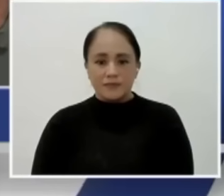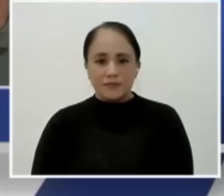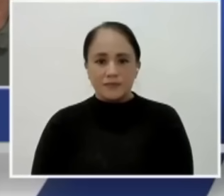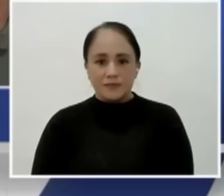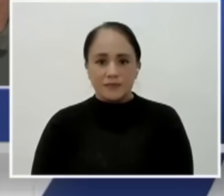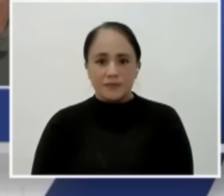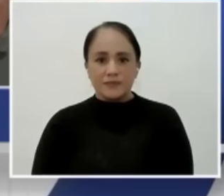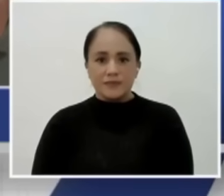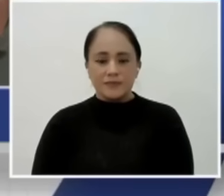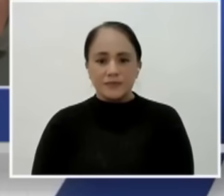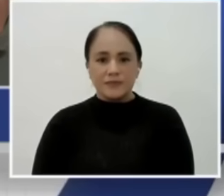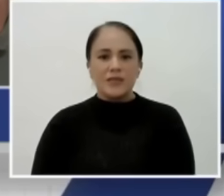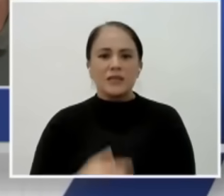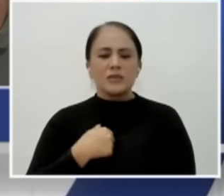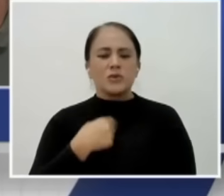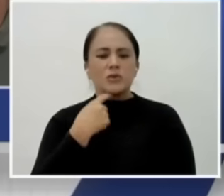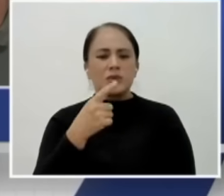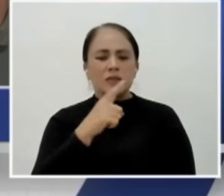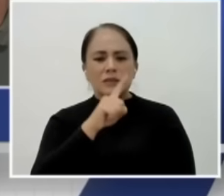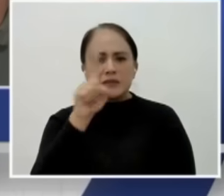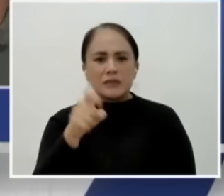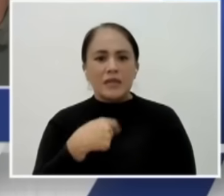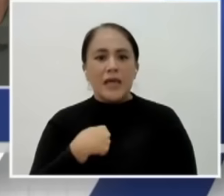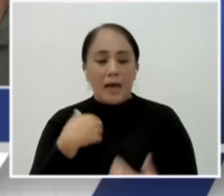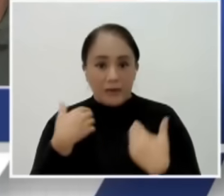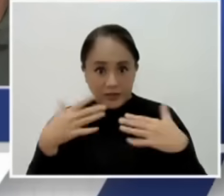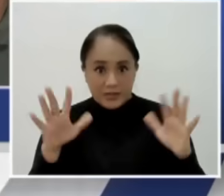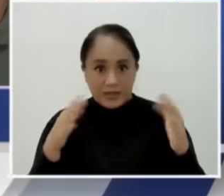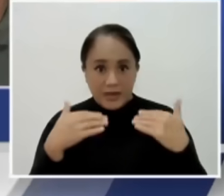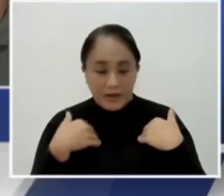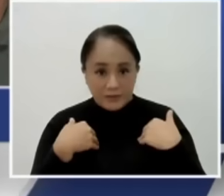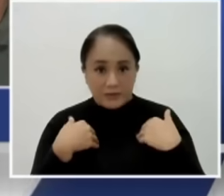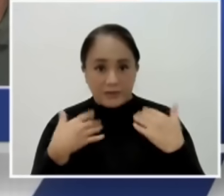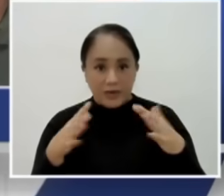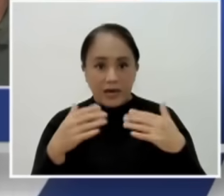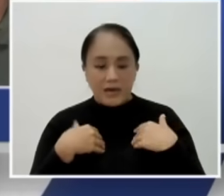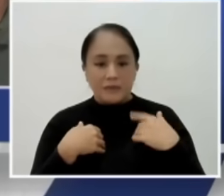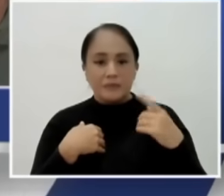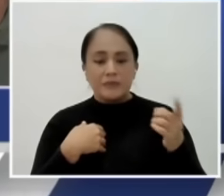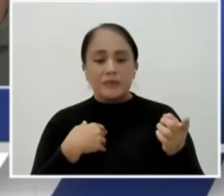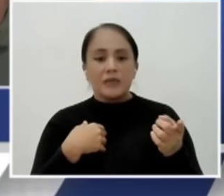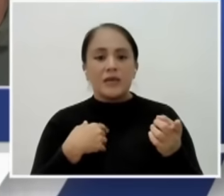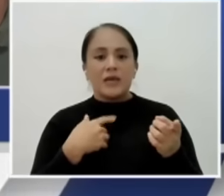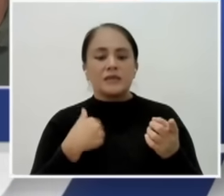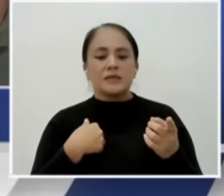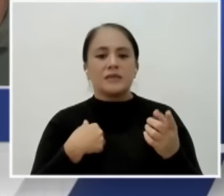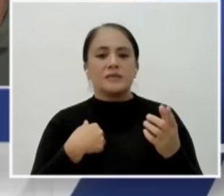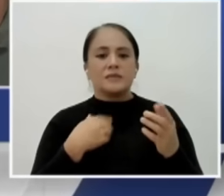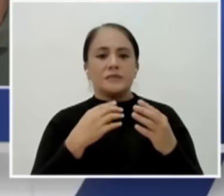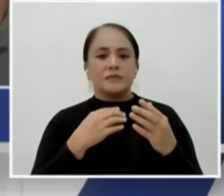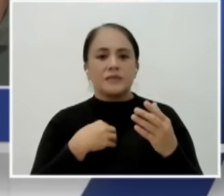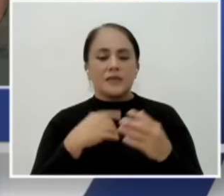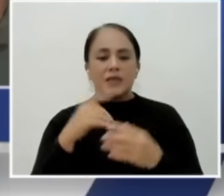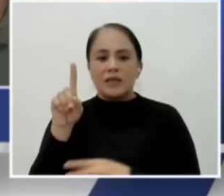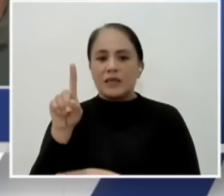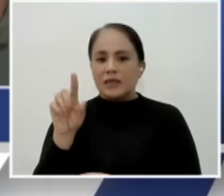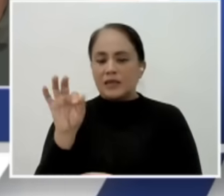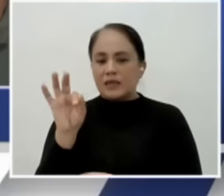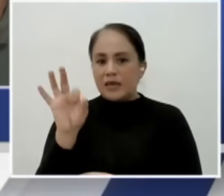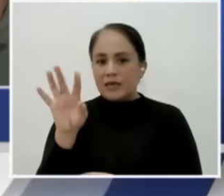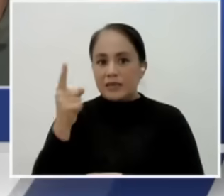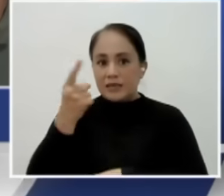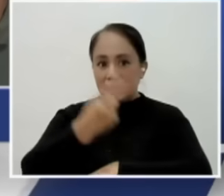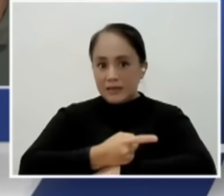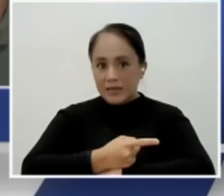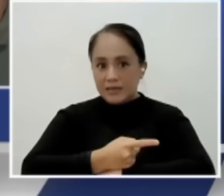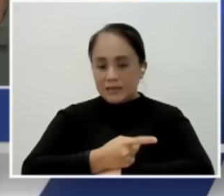RJ, kukumpirmahin ko lang sa iyo, lumabas na ba dyan ang kumpirmasyon na sa halip na 19 days